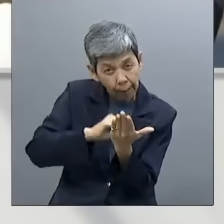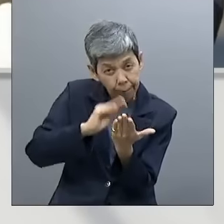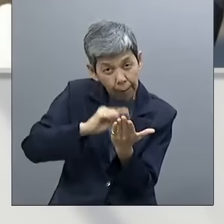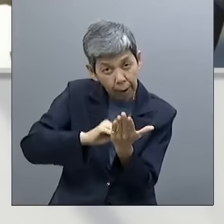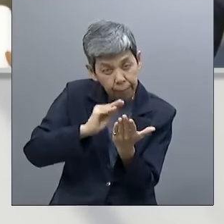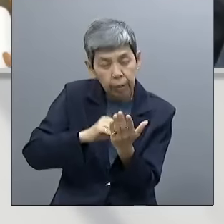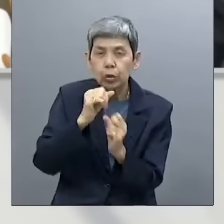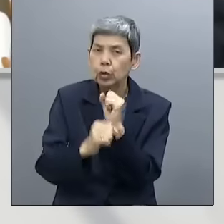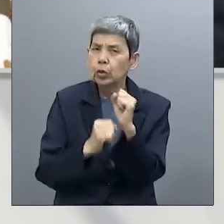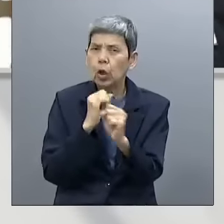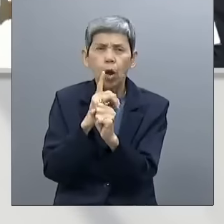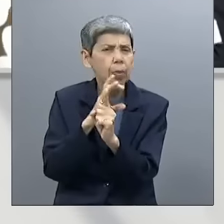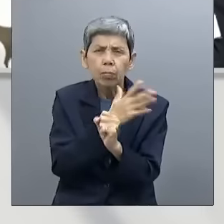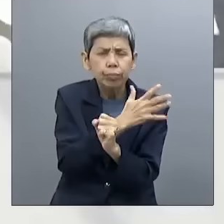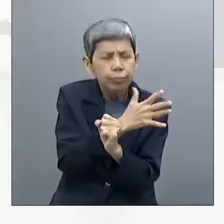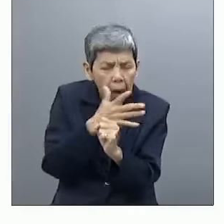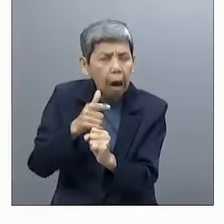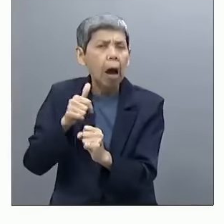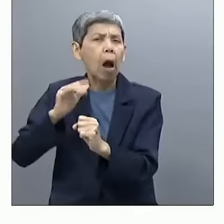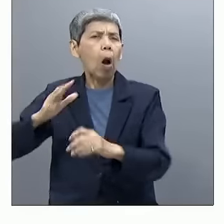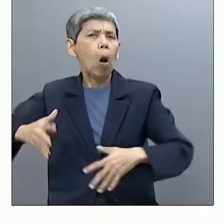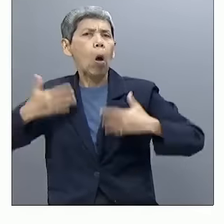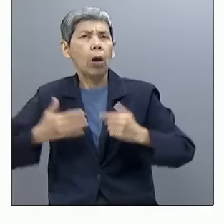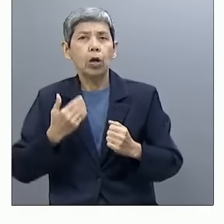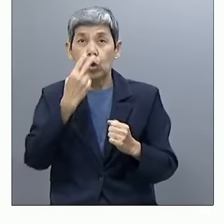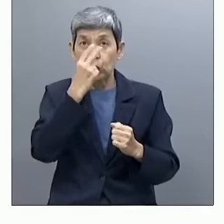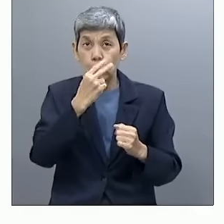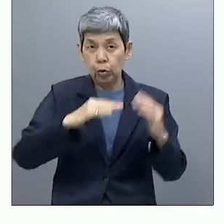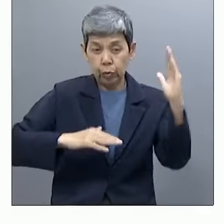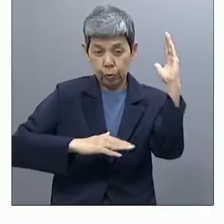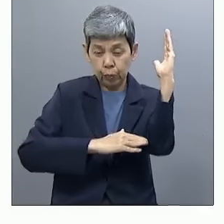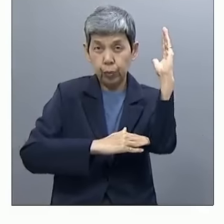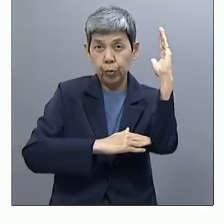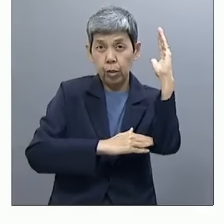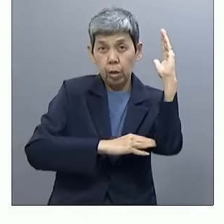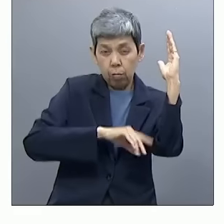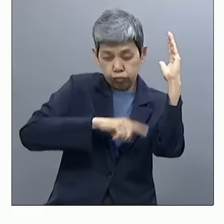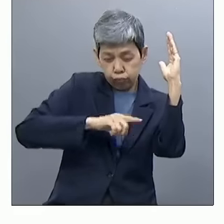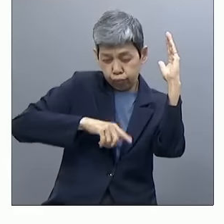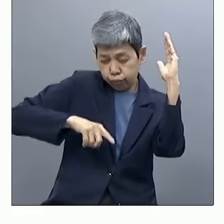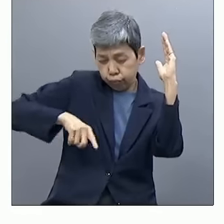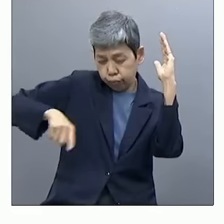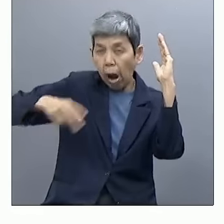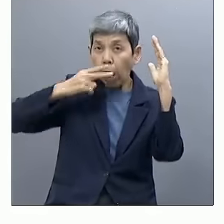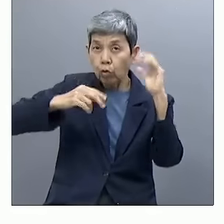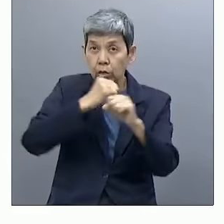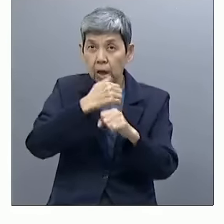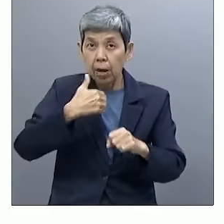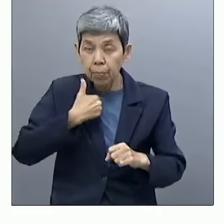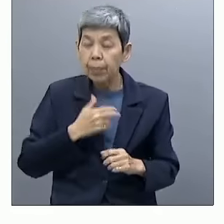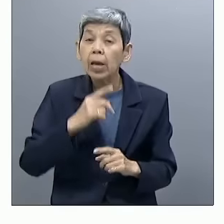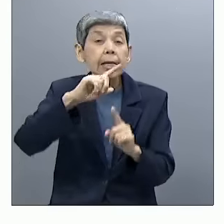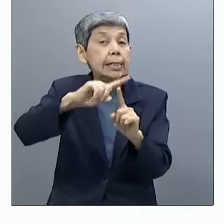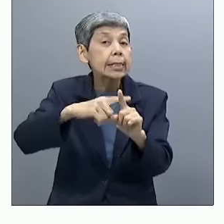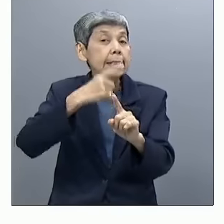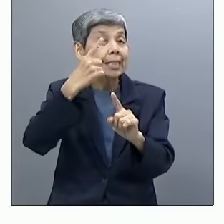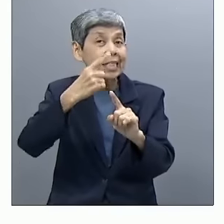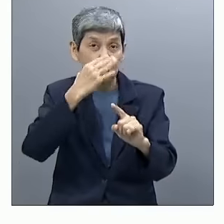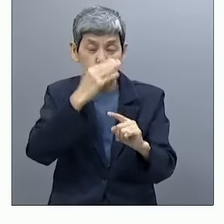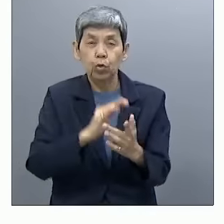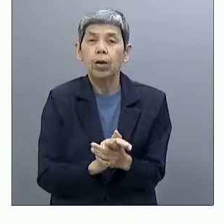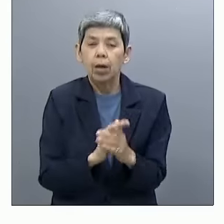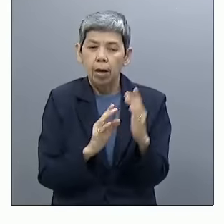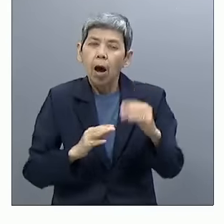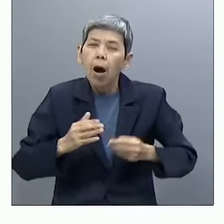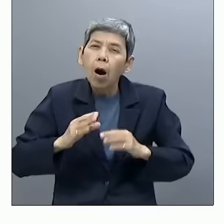100ปีก็เป็นได้นะคะกราที่ทางnoaaเขาได้เผยแพร่ก็แสดงให้เห็นว่าช่วงเดือนมกราคมอุณหภูมิ